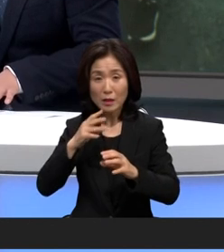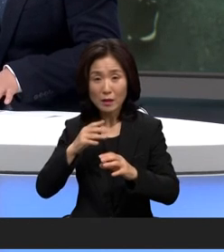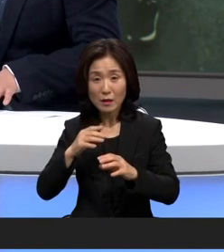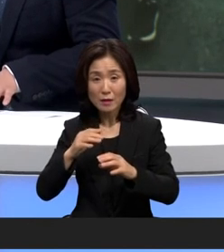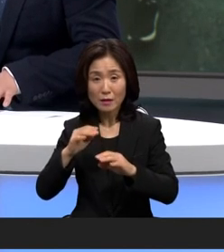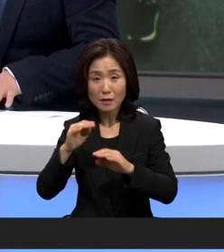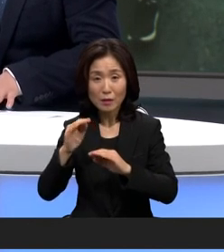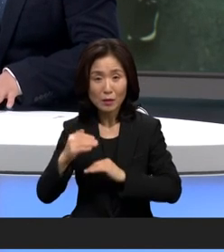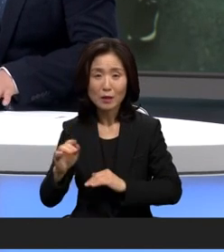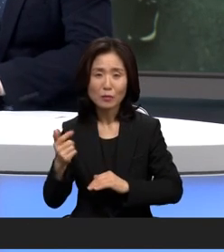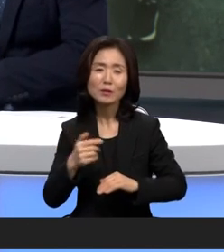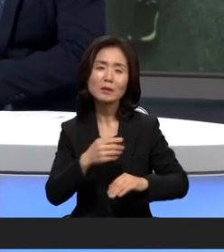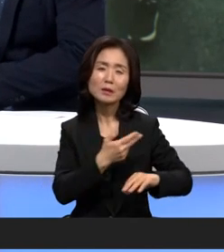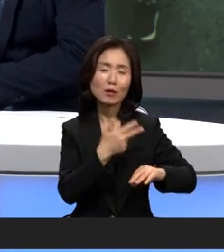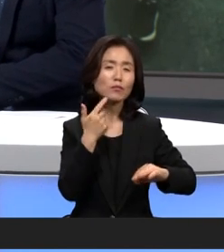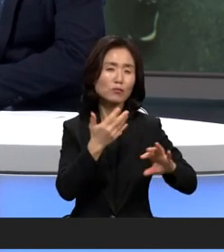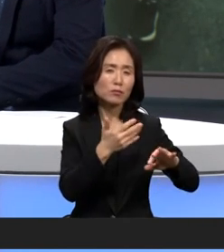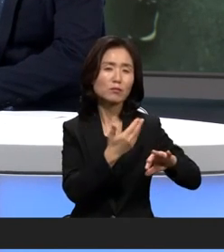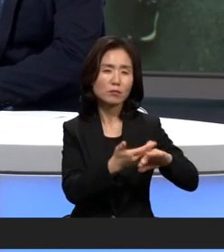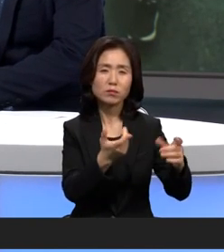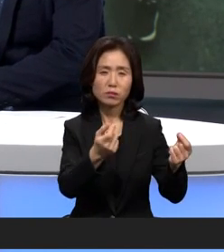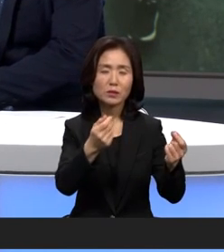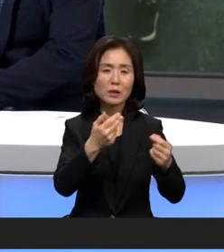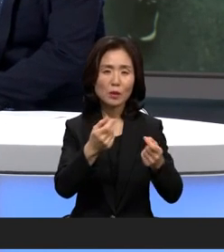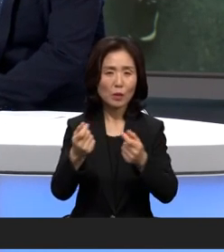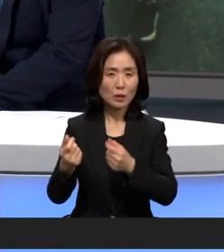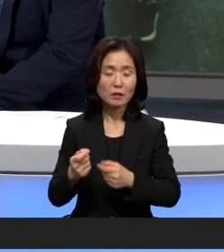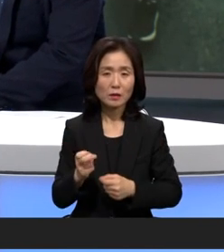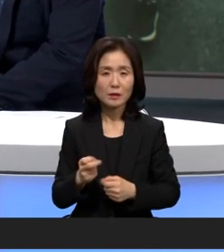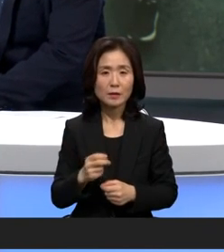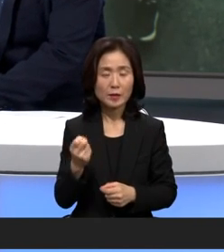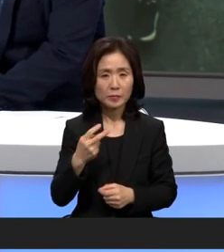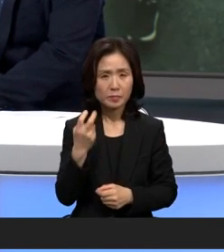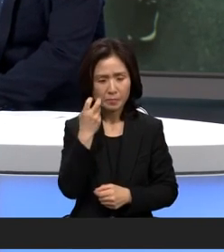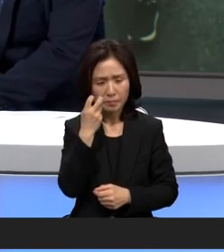아니었는데요 이런 것들이 이거 좀 다시 한번 꼼꼼히 좀 되집어 파일을 부분인 것 같습니다